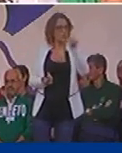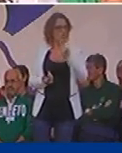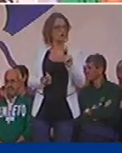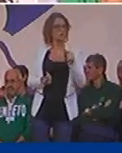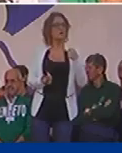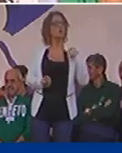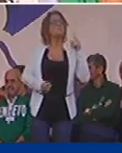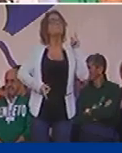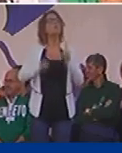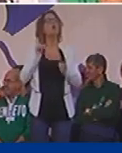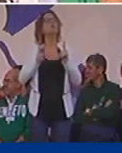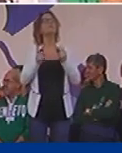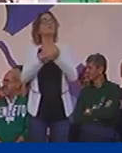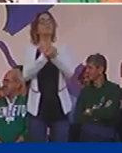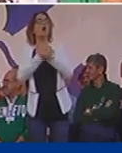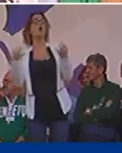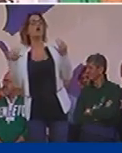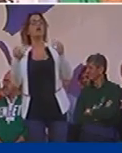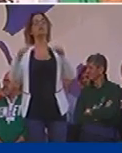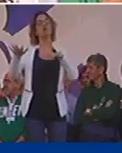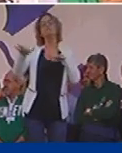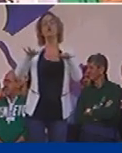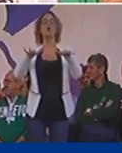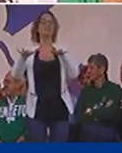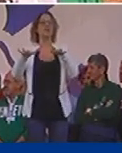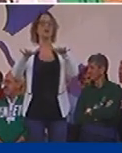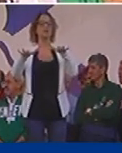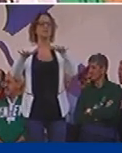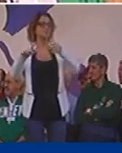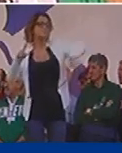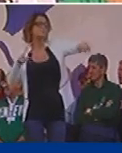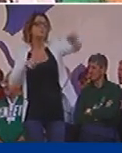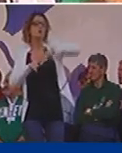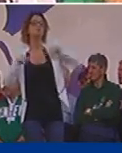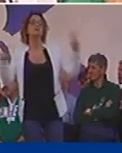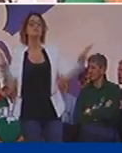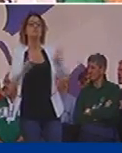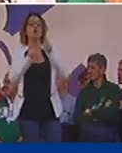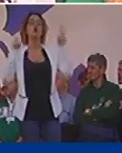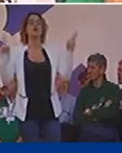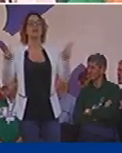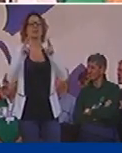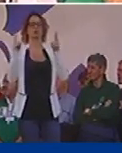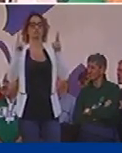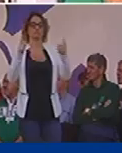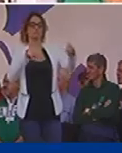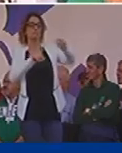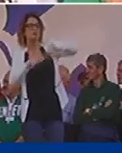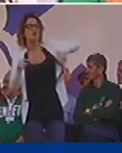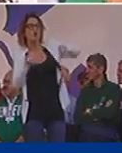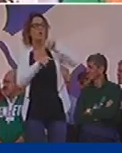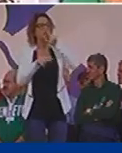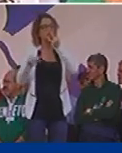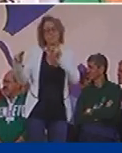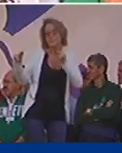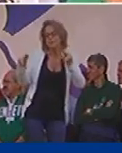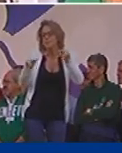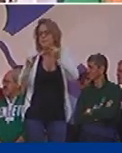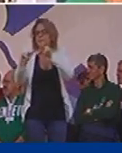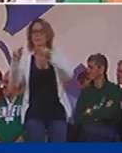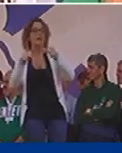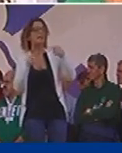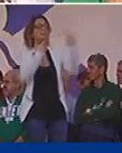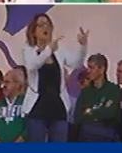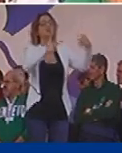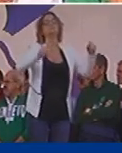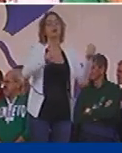politicamente corretto e di moderatismo stiamo morendo. Noi a furia di parlare sottovoce per non spaventare